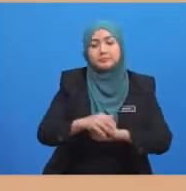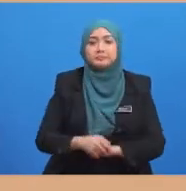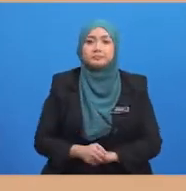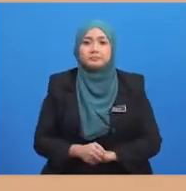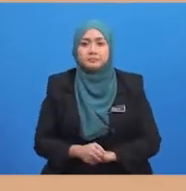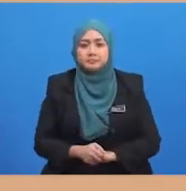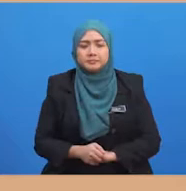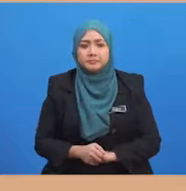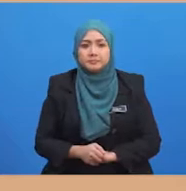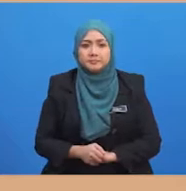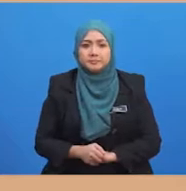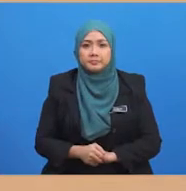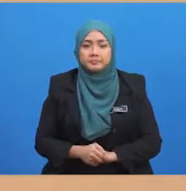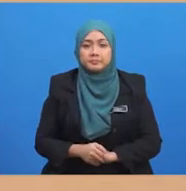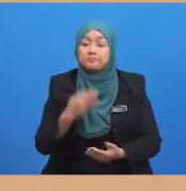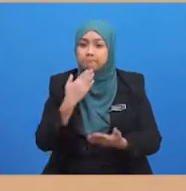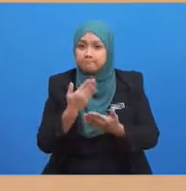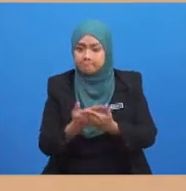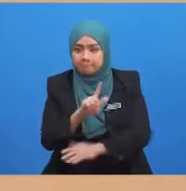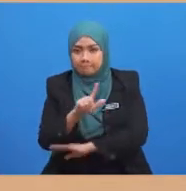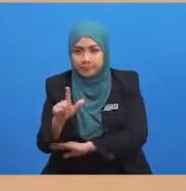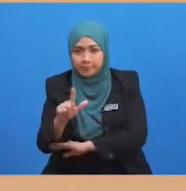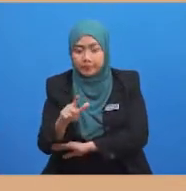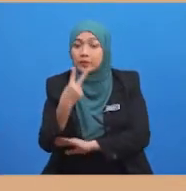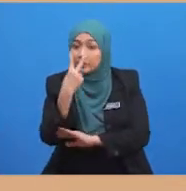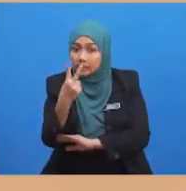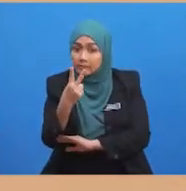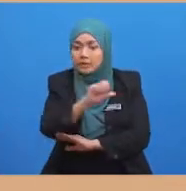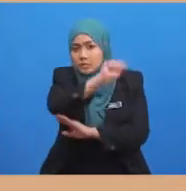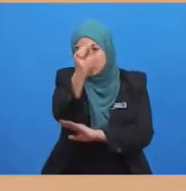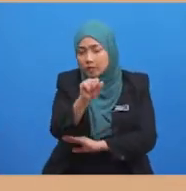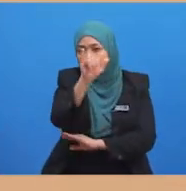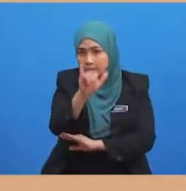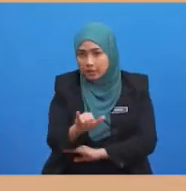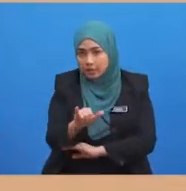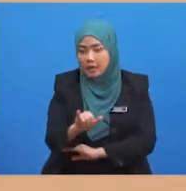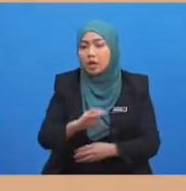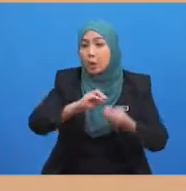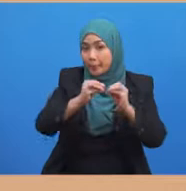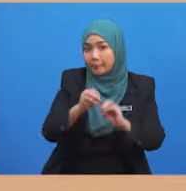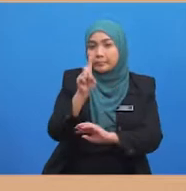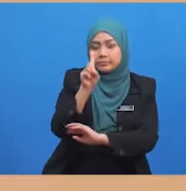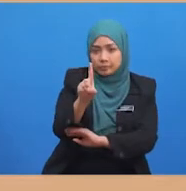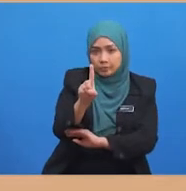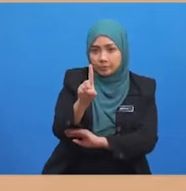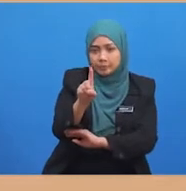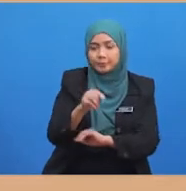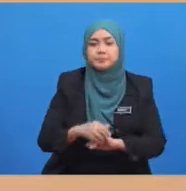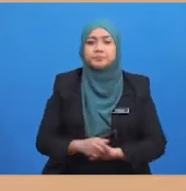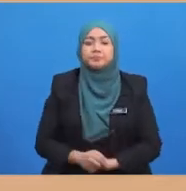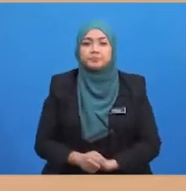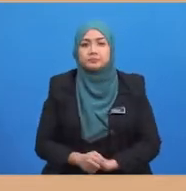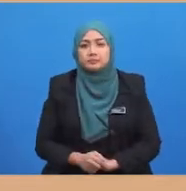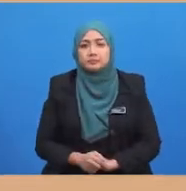bersedia? Baiklah, perhatikan soalan yang pertama ini seperti yang tertera di kaca TV anda.